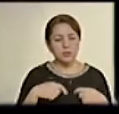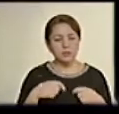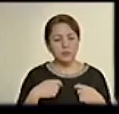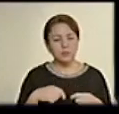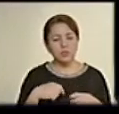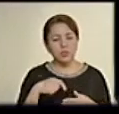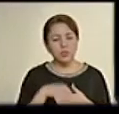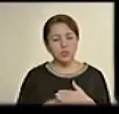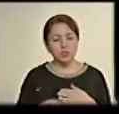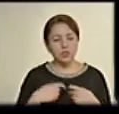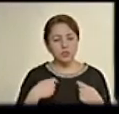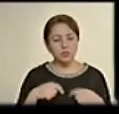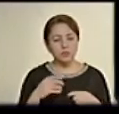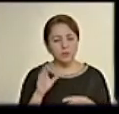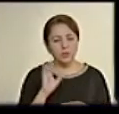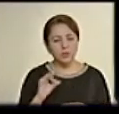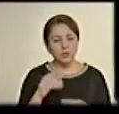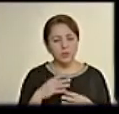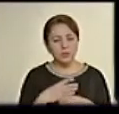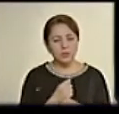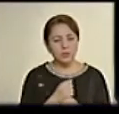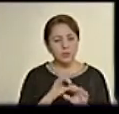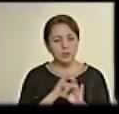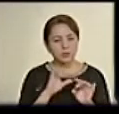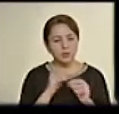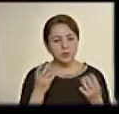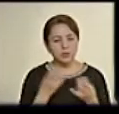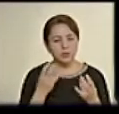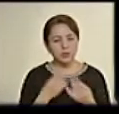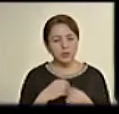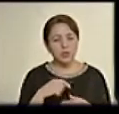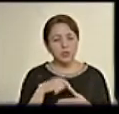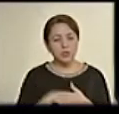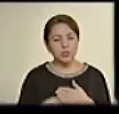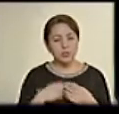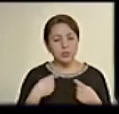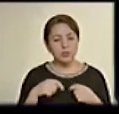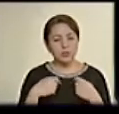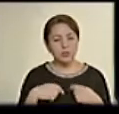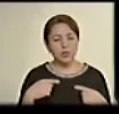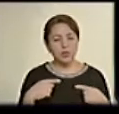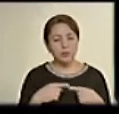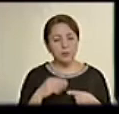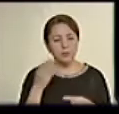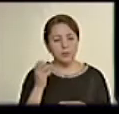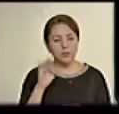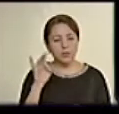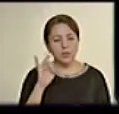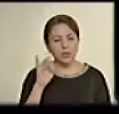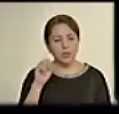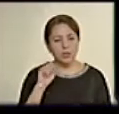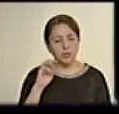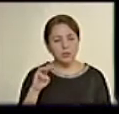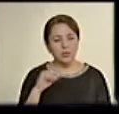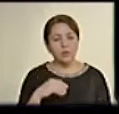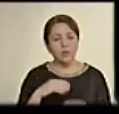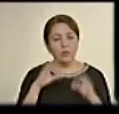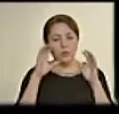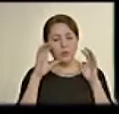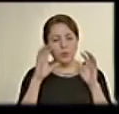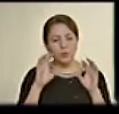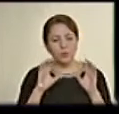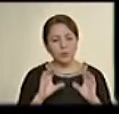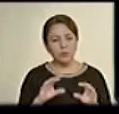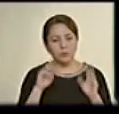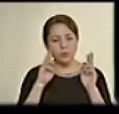haqida sizga qisqacha aytib o'tishim kerak. Ichki savdoda albatta shariat qonun qoidalari asosida amalga oshirilgan.